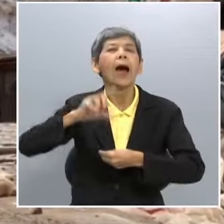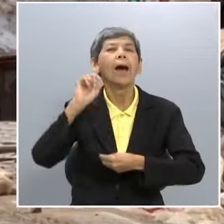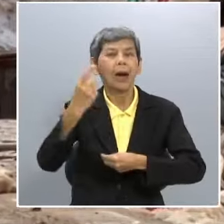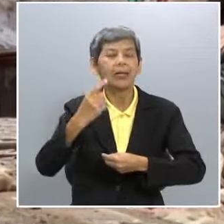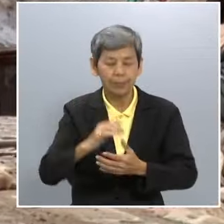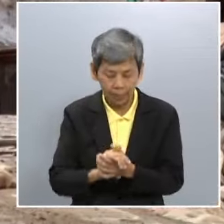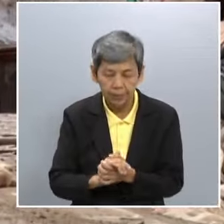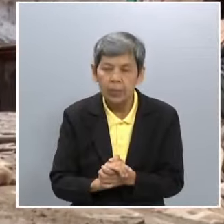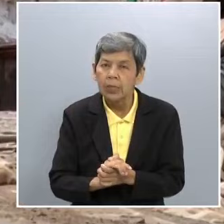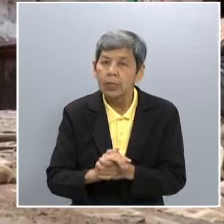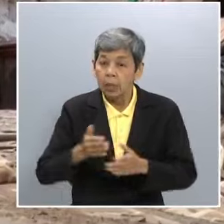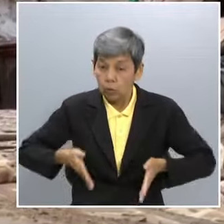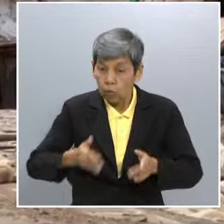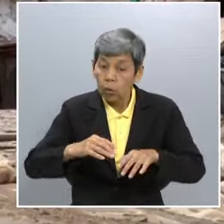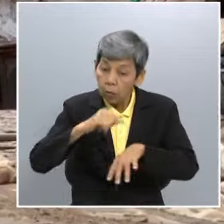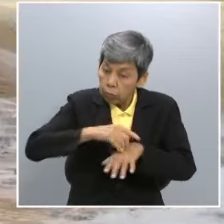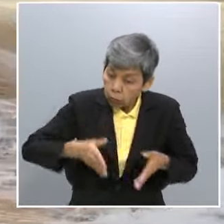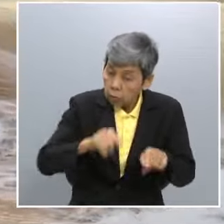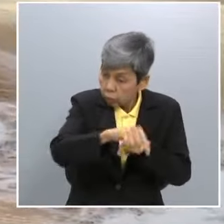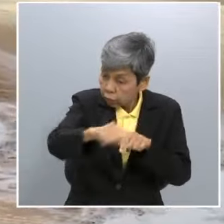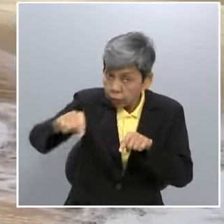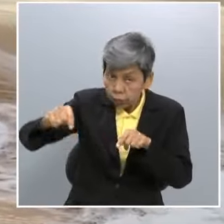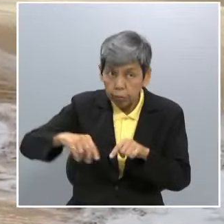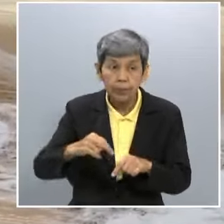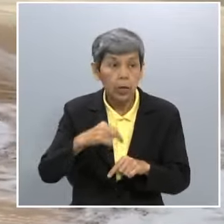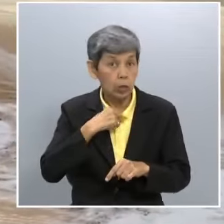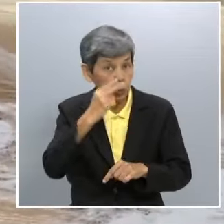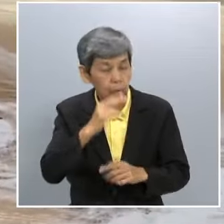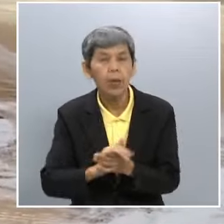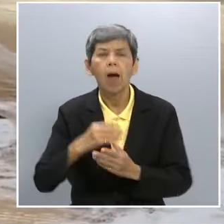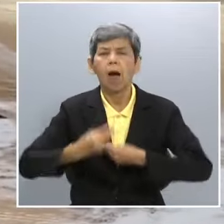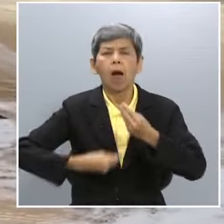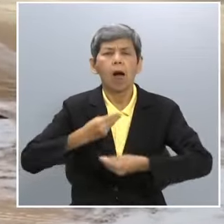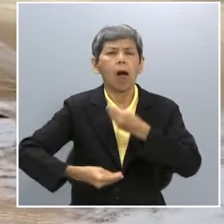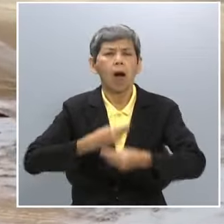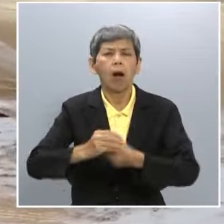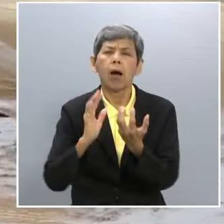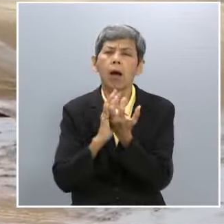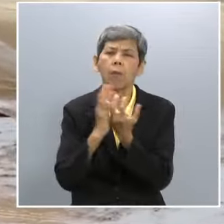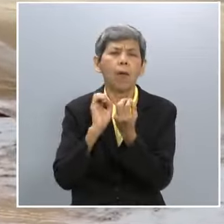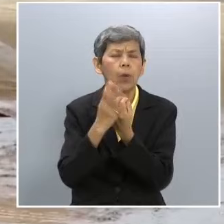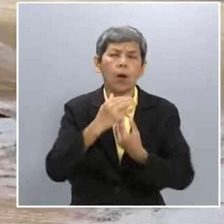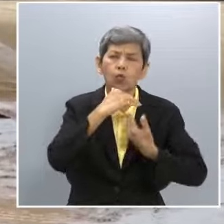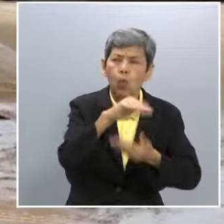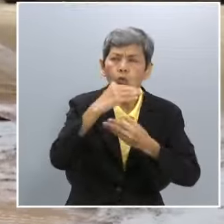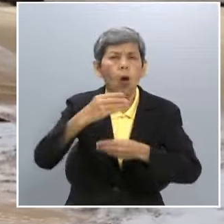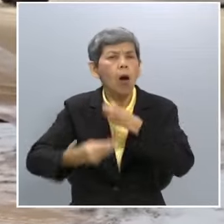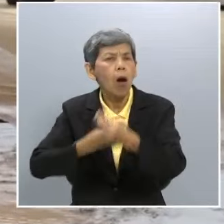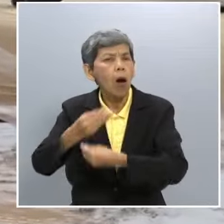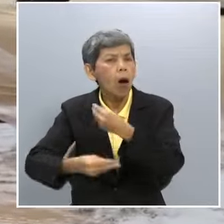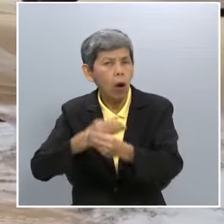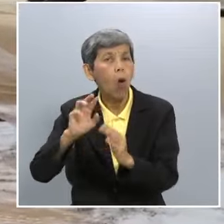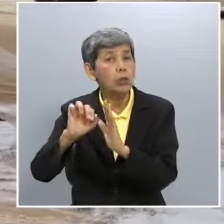ทรรวมทั้งถนนโดยรอบจุดนี้จะเป็นย่านการค้าส่งผักผลไม้แล้วก็อาหารสดที่ใหญ่ที่สุดของเชียงให